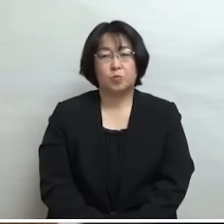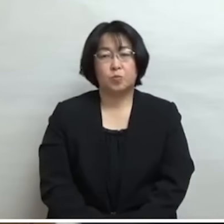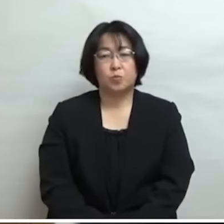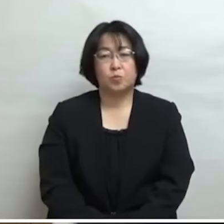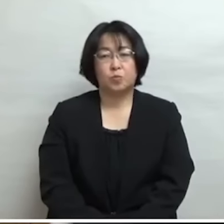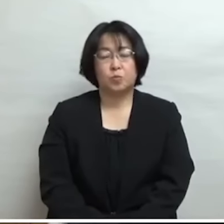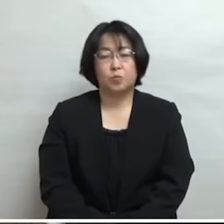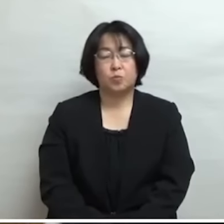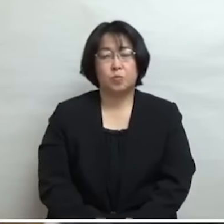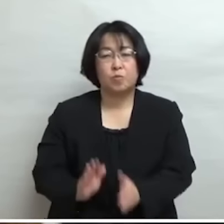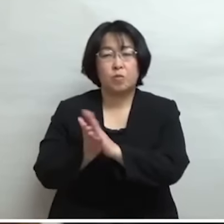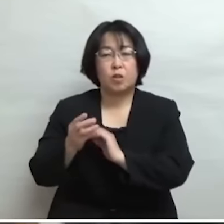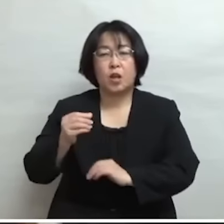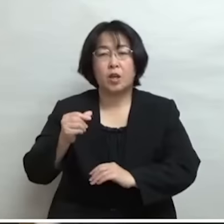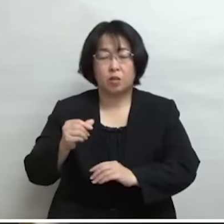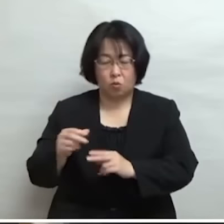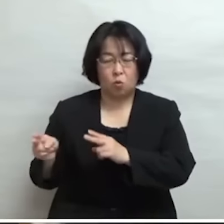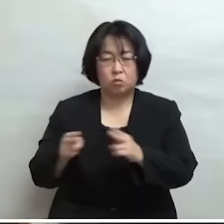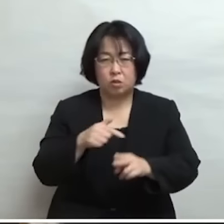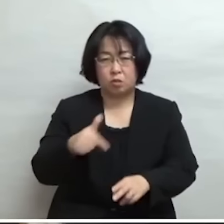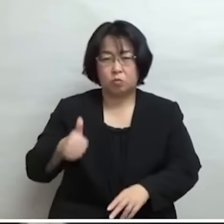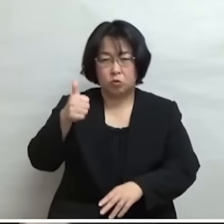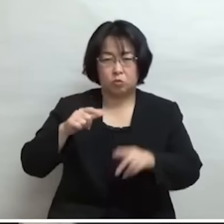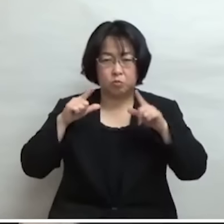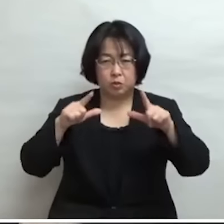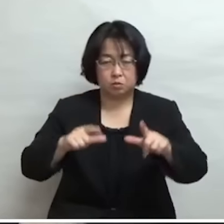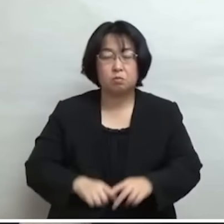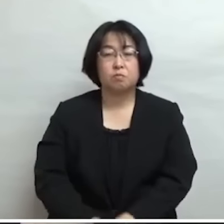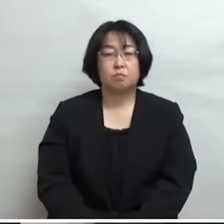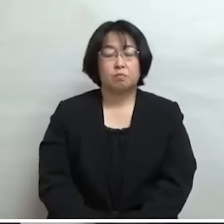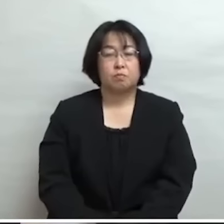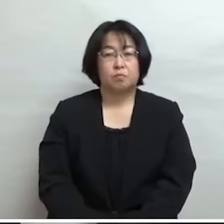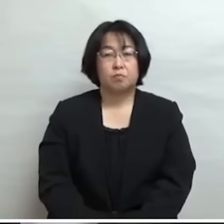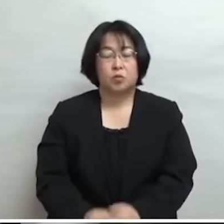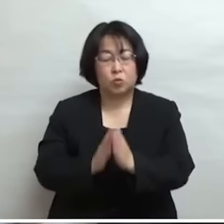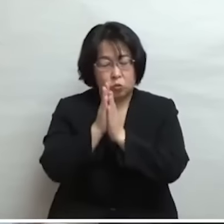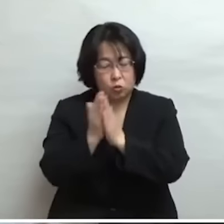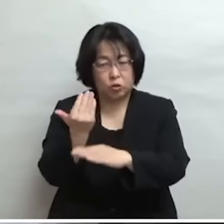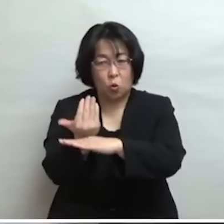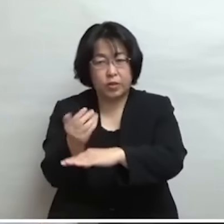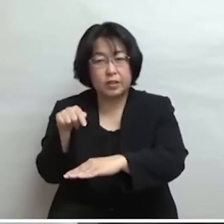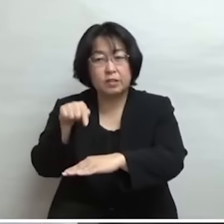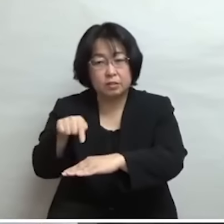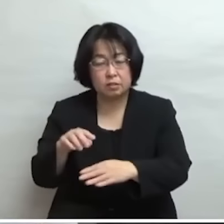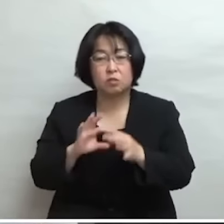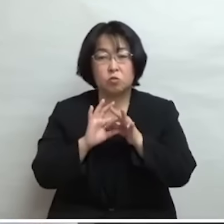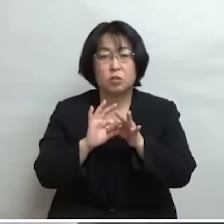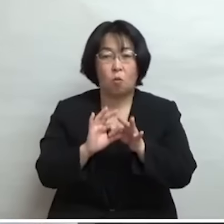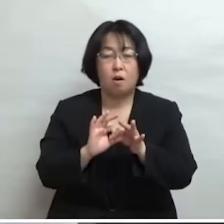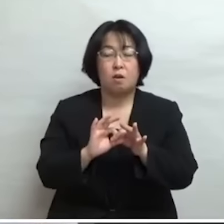はい、県の政治部長の真庭と申します。群馬の森の追悼碑、こちらにつきましては